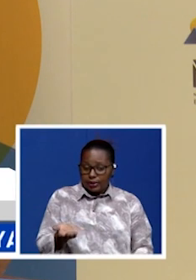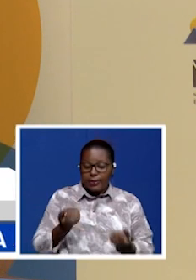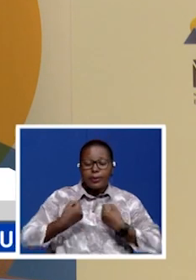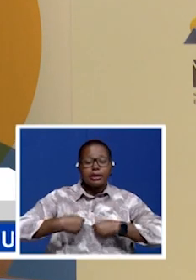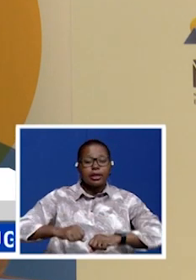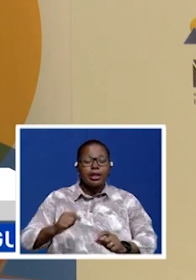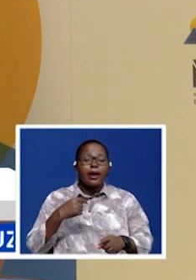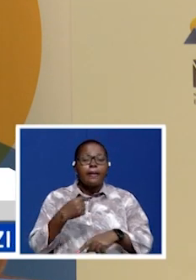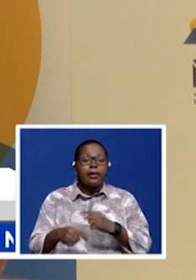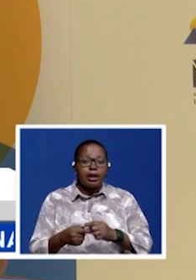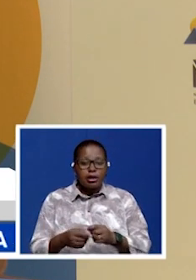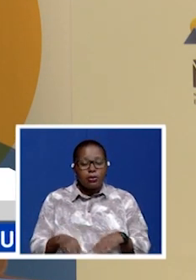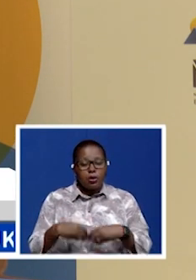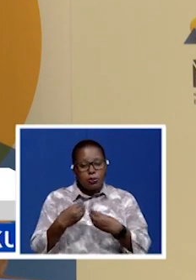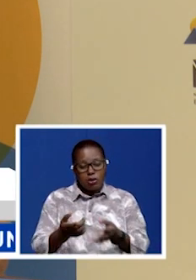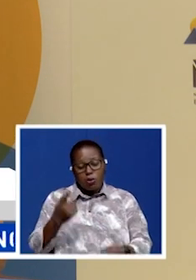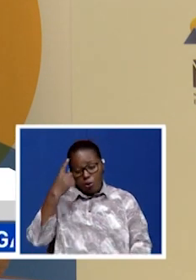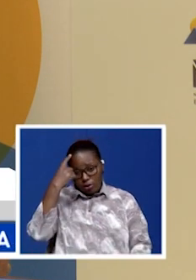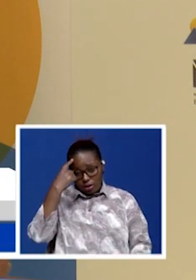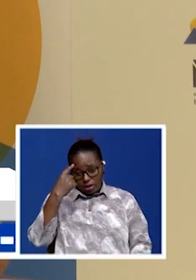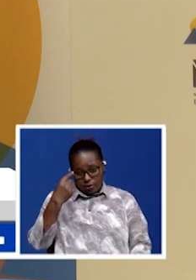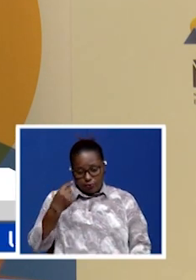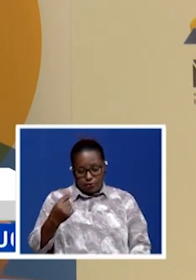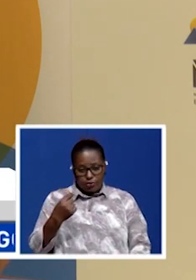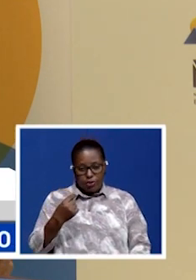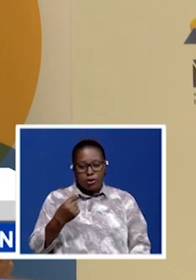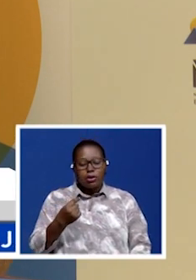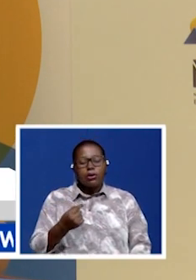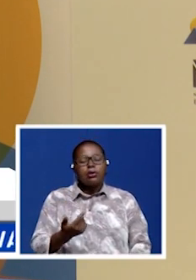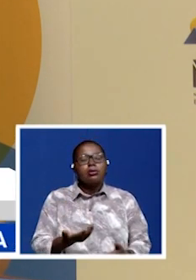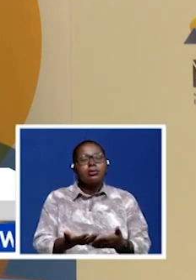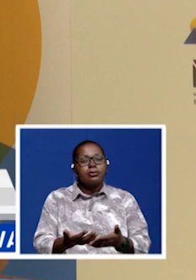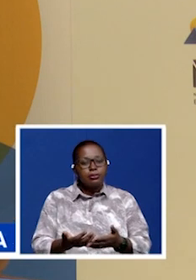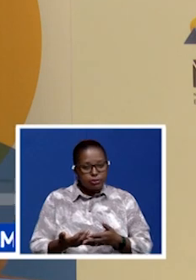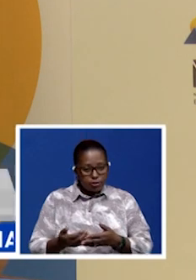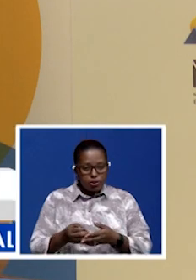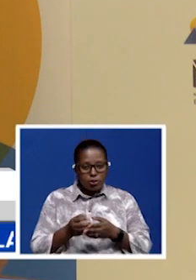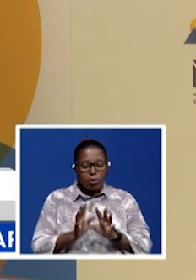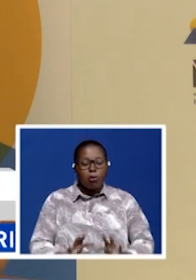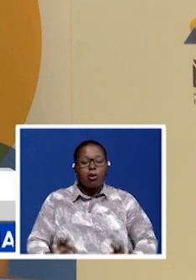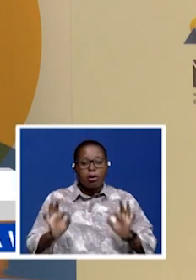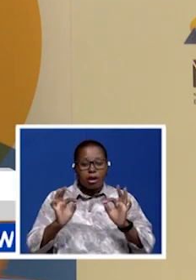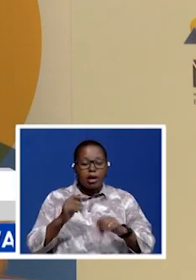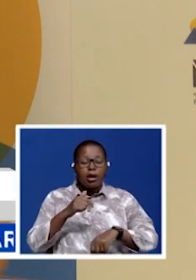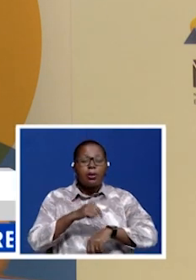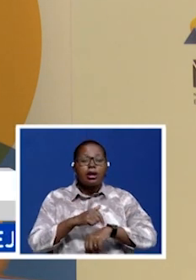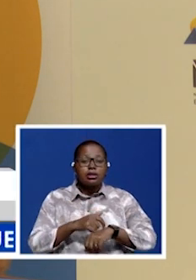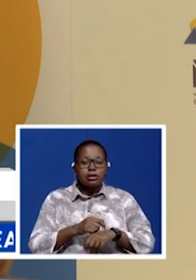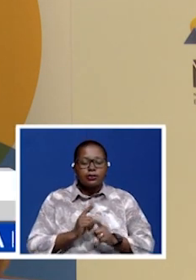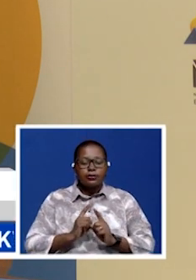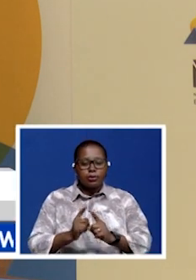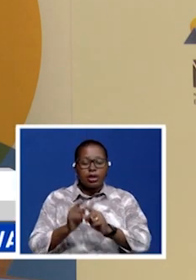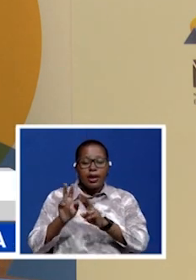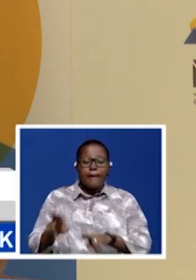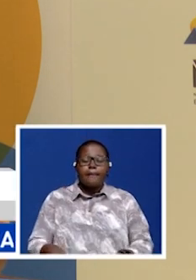mliyopewa kwa uadilifu uaminifu kwa ubora kwa wakati na kwa kuzingatia mikataba